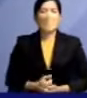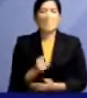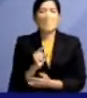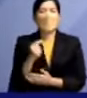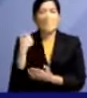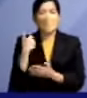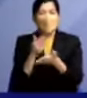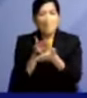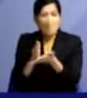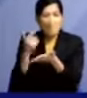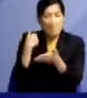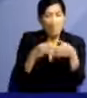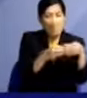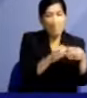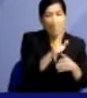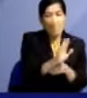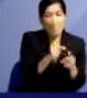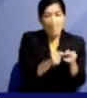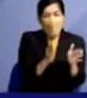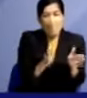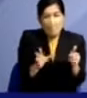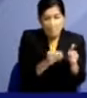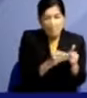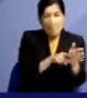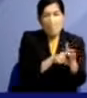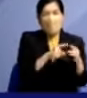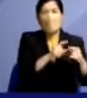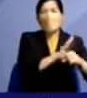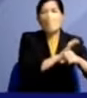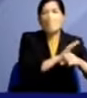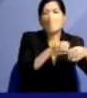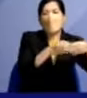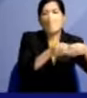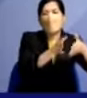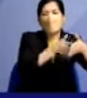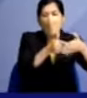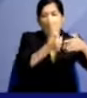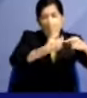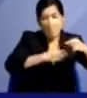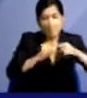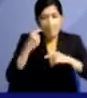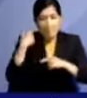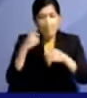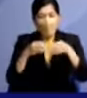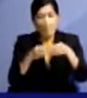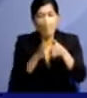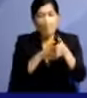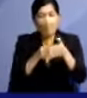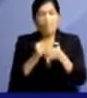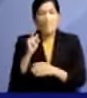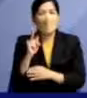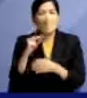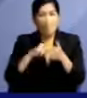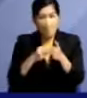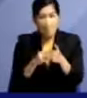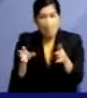จะมีการแบ่งกลุ่มของผู้ที่ติดเชื้อโควิด-19 เป็นกลุ่มสีนะฮ ะ คือกลุ่มสีเขียวเนี่ยก็อาจจะเป็นกลุ่มที่